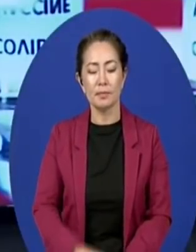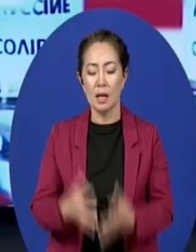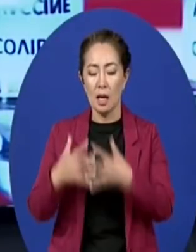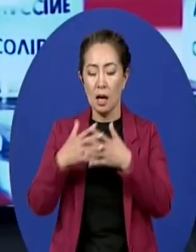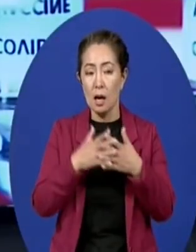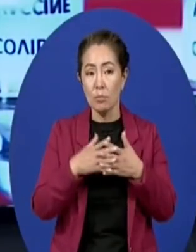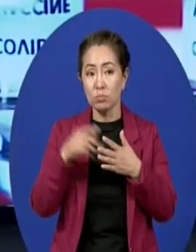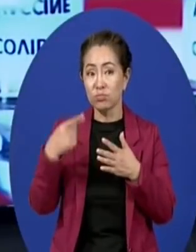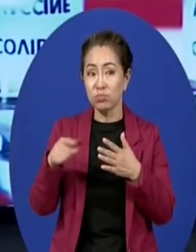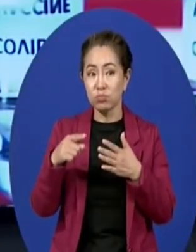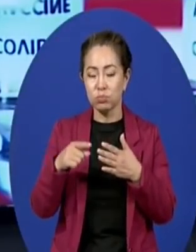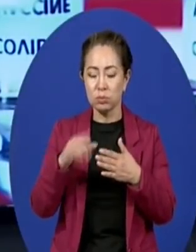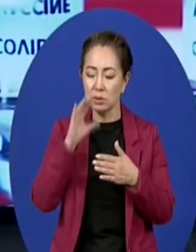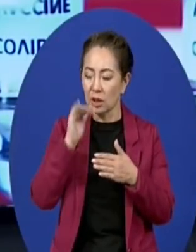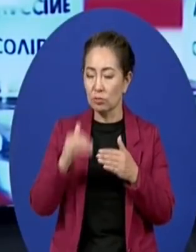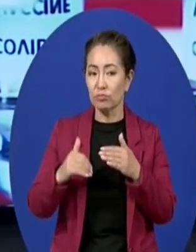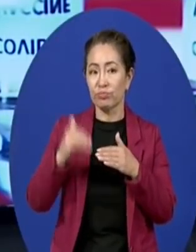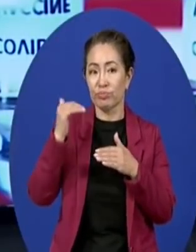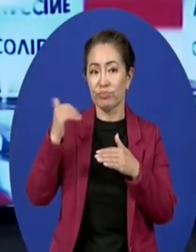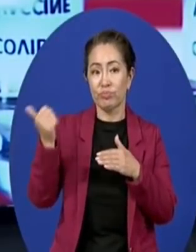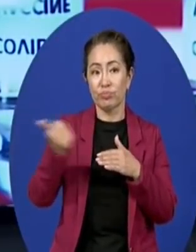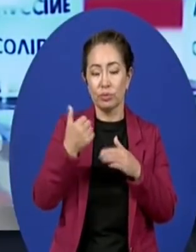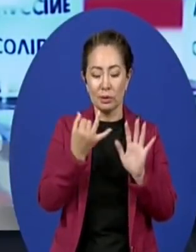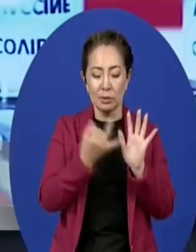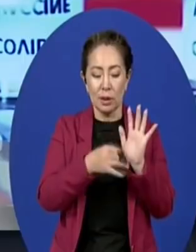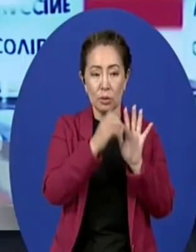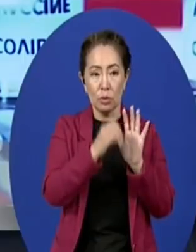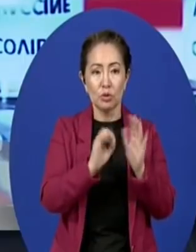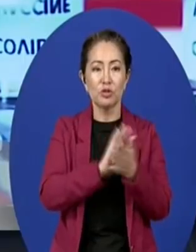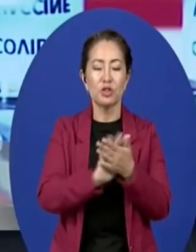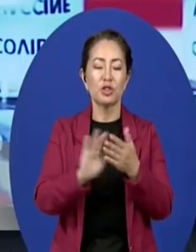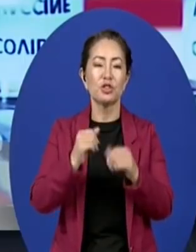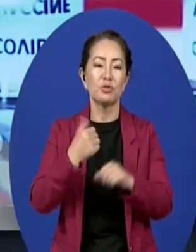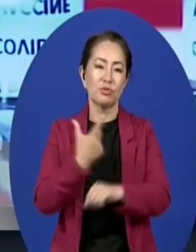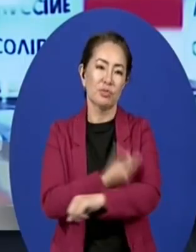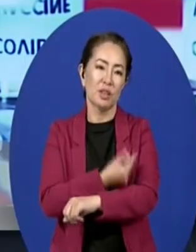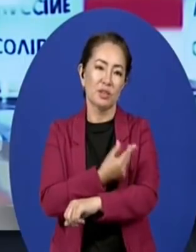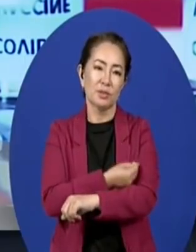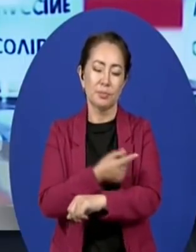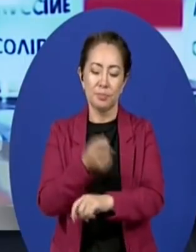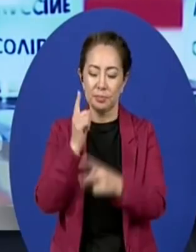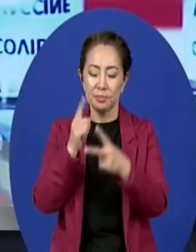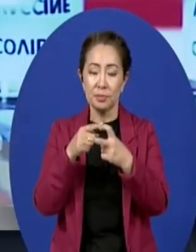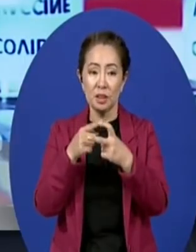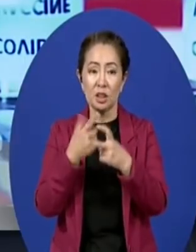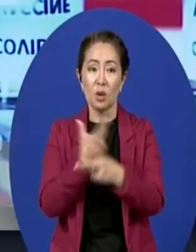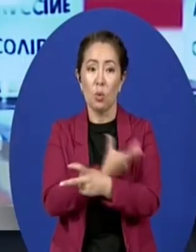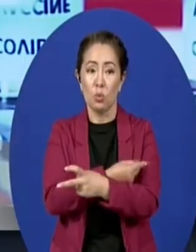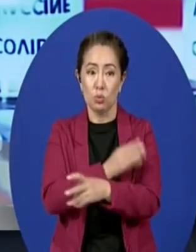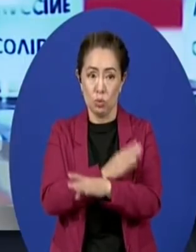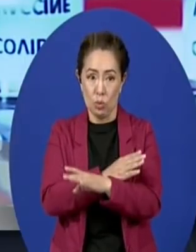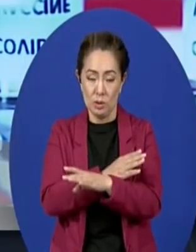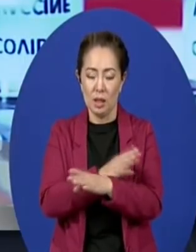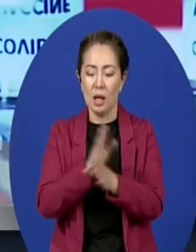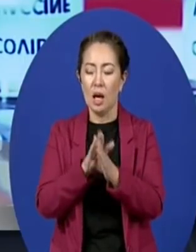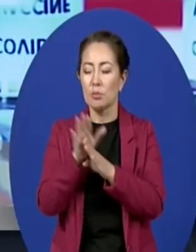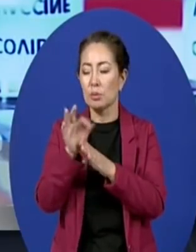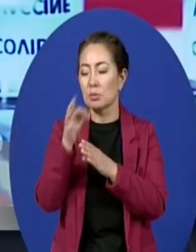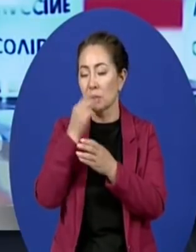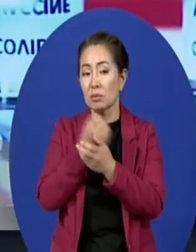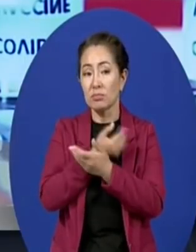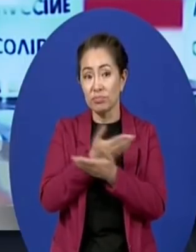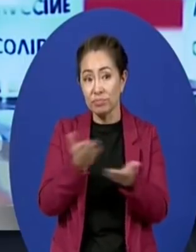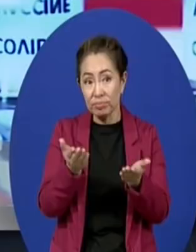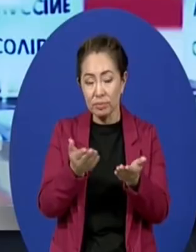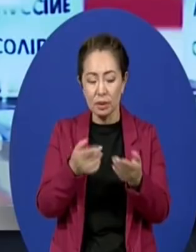Америк нэгдсэн улсад нийт насан туршийн 70% нь шинэ коронавирусны эсрэг вакцины эхний тунгаа хийлгээд байгааг тус улсын албаныхан дуулгасан